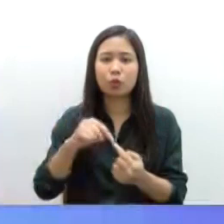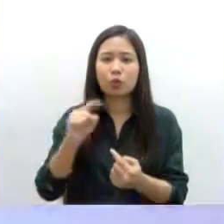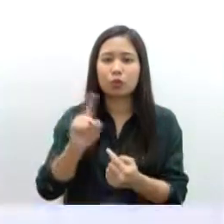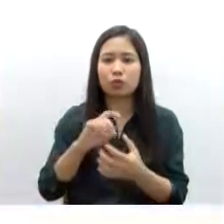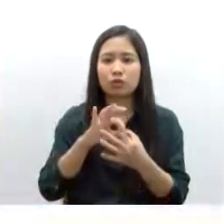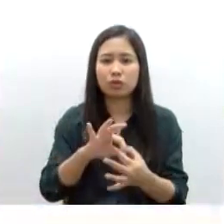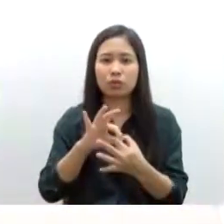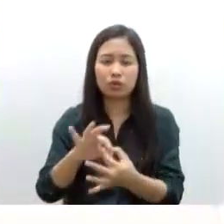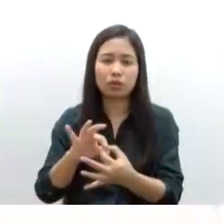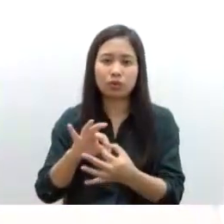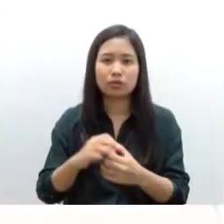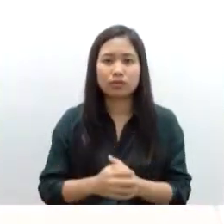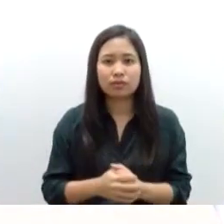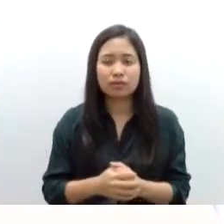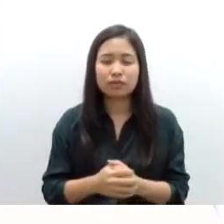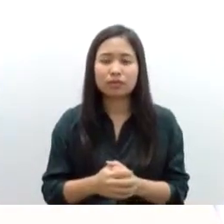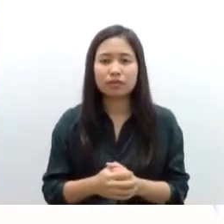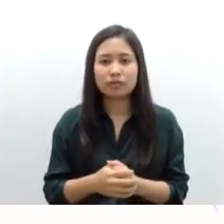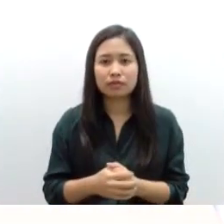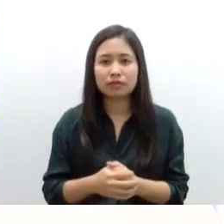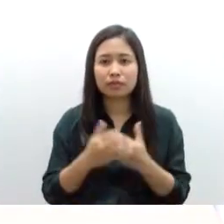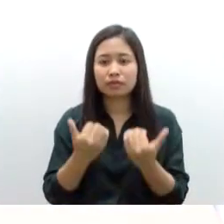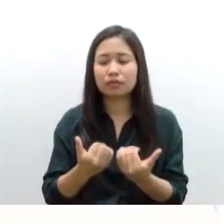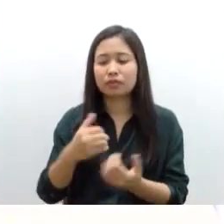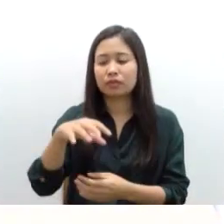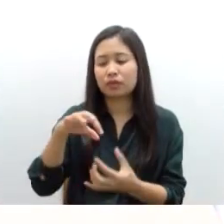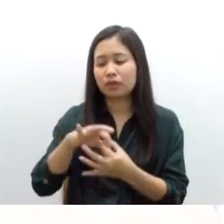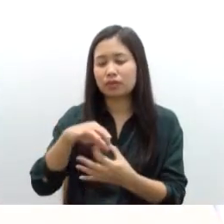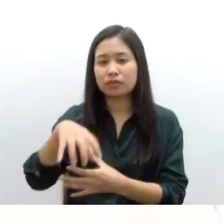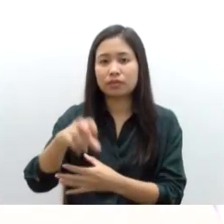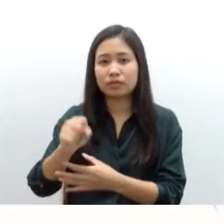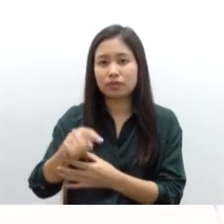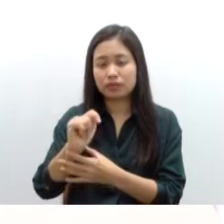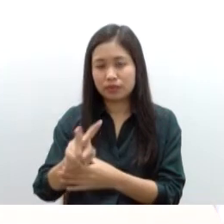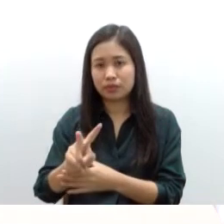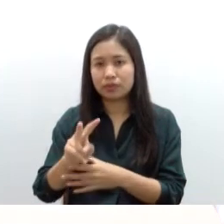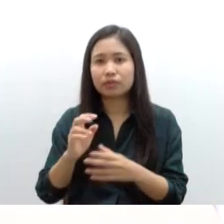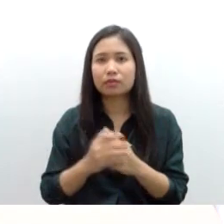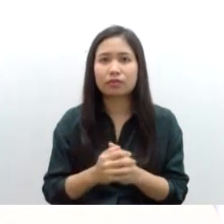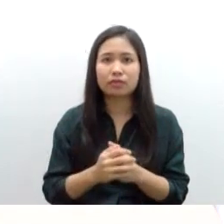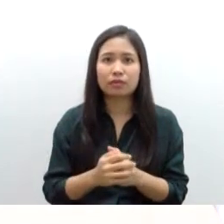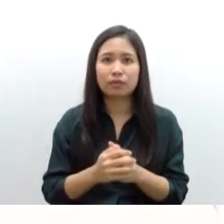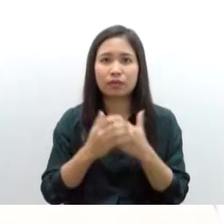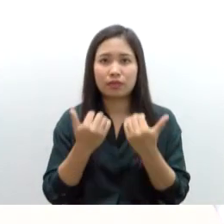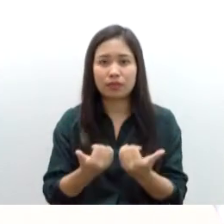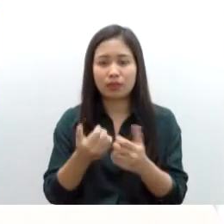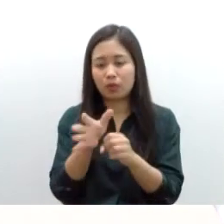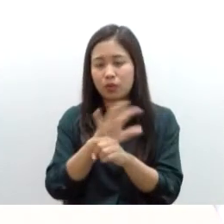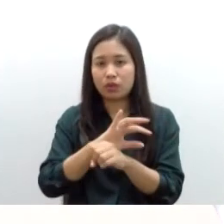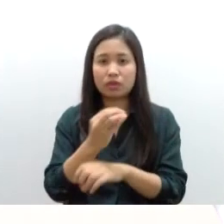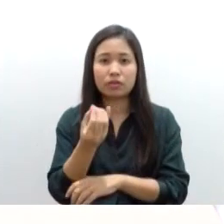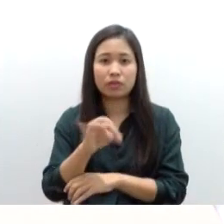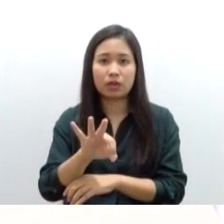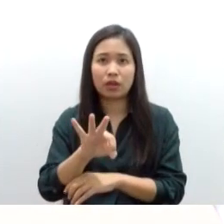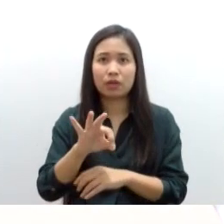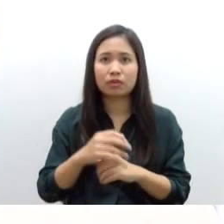องกับในสังกัดของสพฐเรานะครับและเช่นเดียวกันครับในภาวะวิกฤตโควิด-19 ทาง